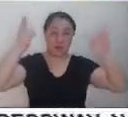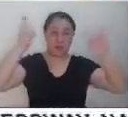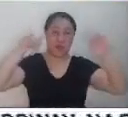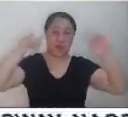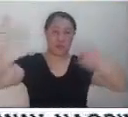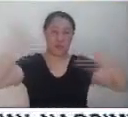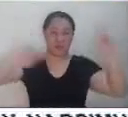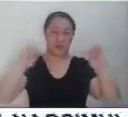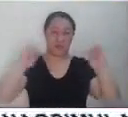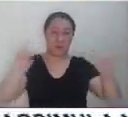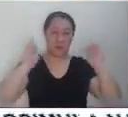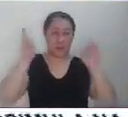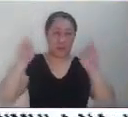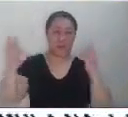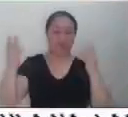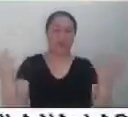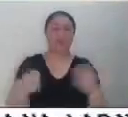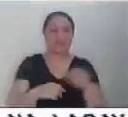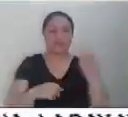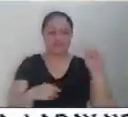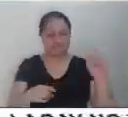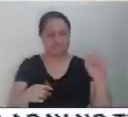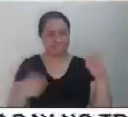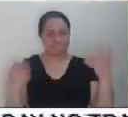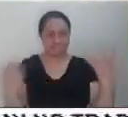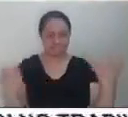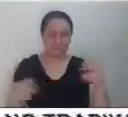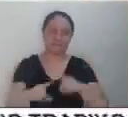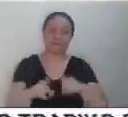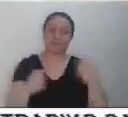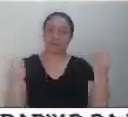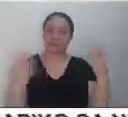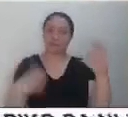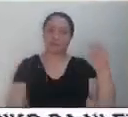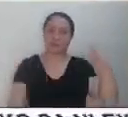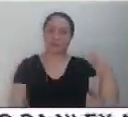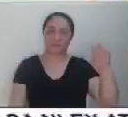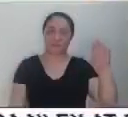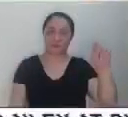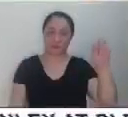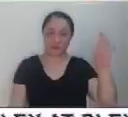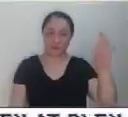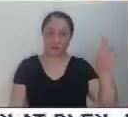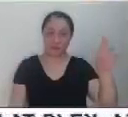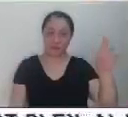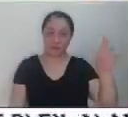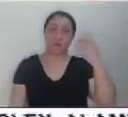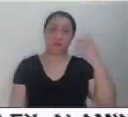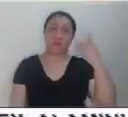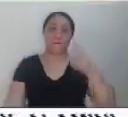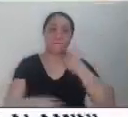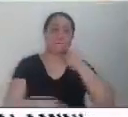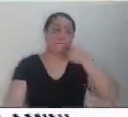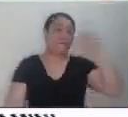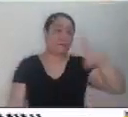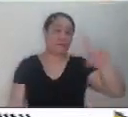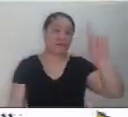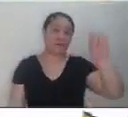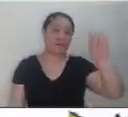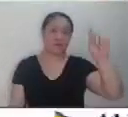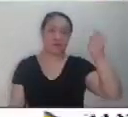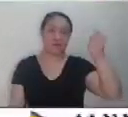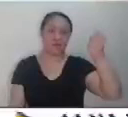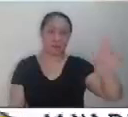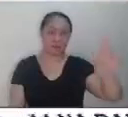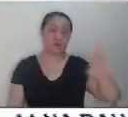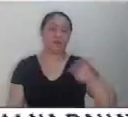ang advice po namin, kung, as I said, number one, kung hindi naman po kayo palabiyahe at pabisan-minsan na kayo